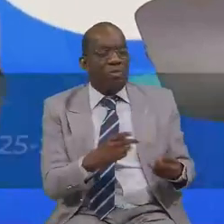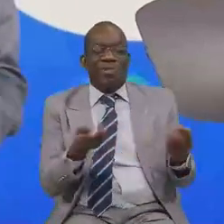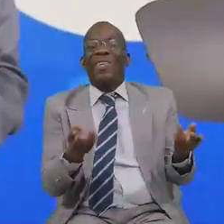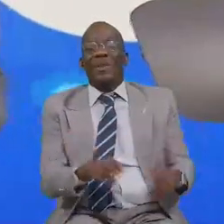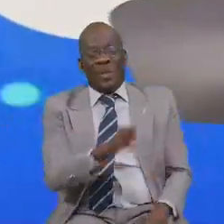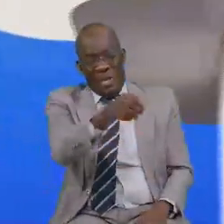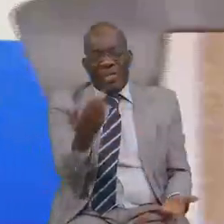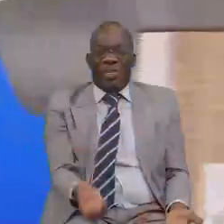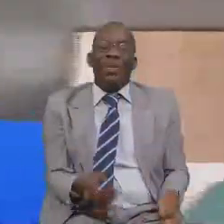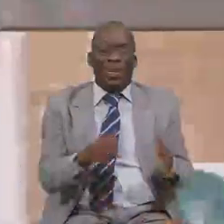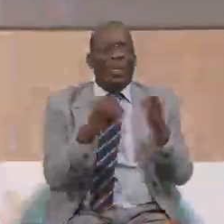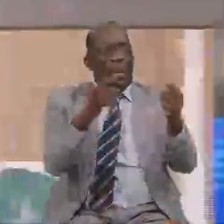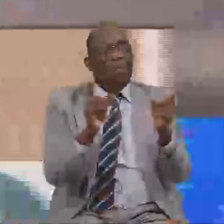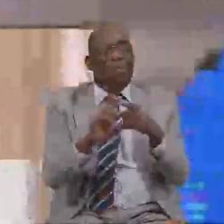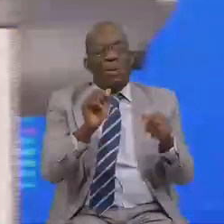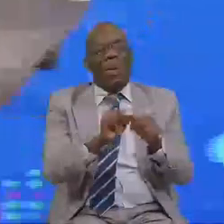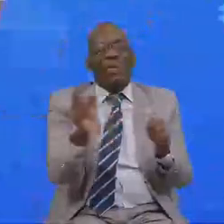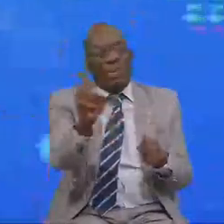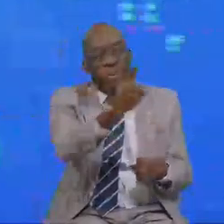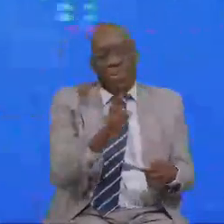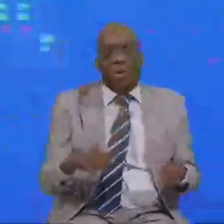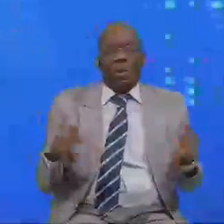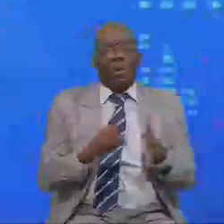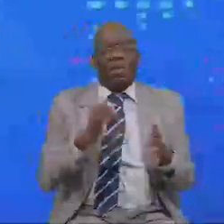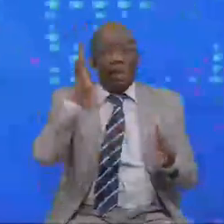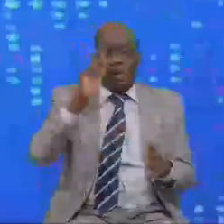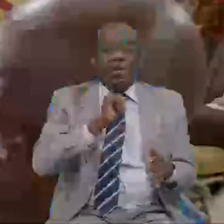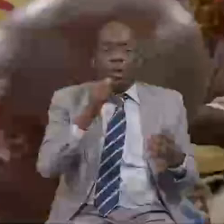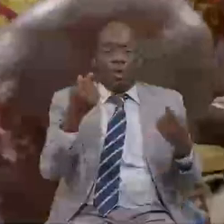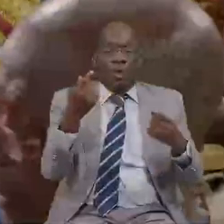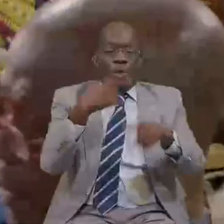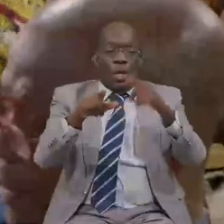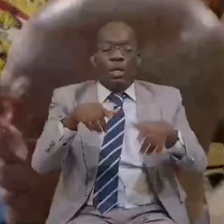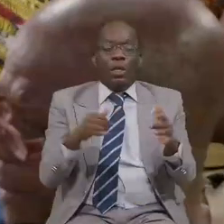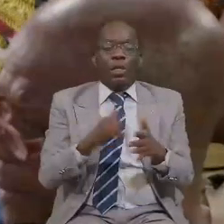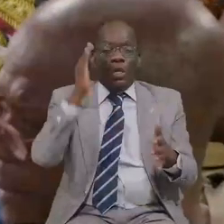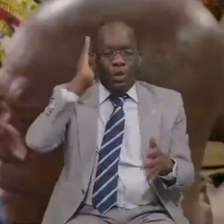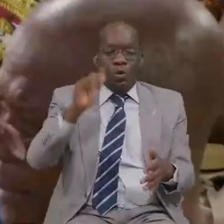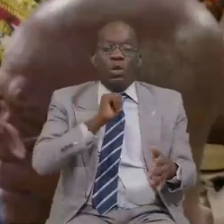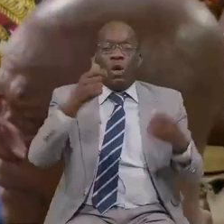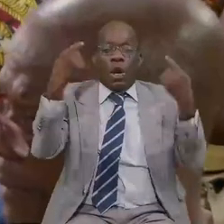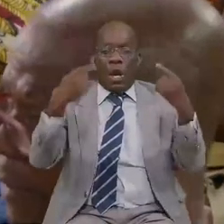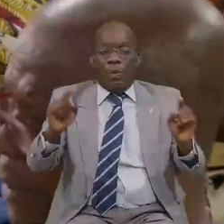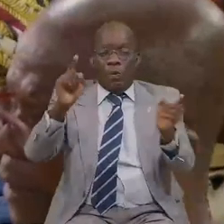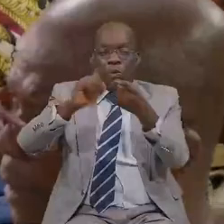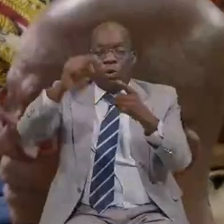Ça arrive à tout le monde. Hein. Ça va pas m'arriver. J'ai dit, ça ne va pas